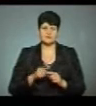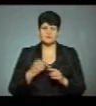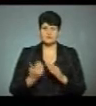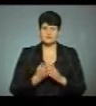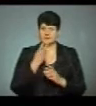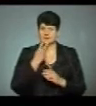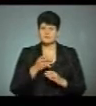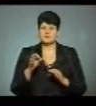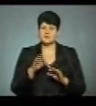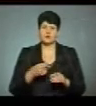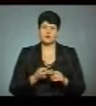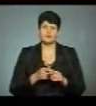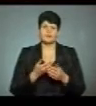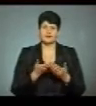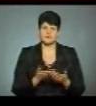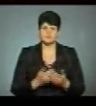дивіться про таке.